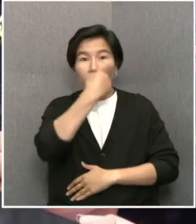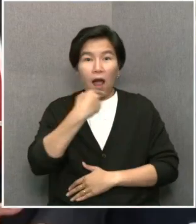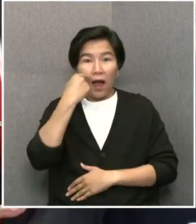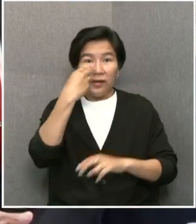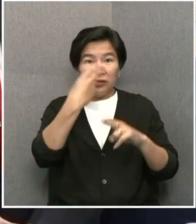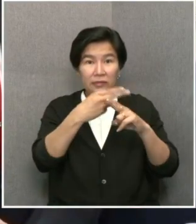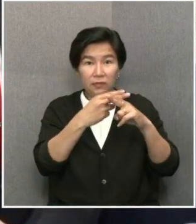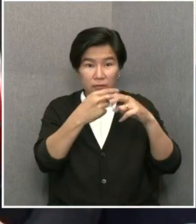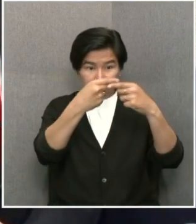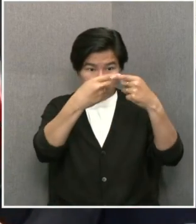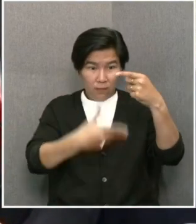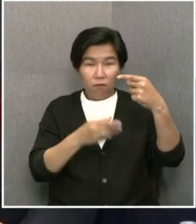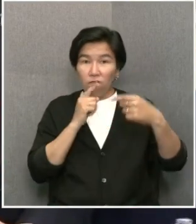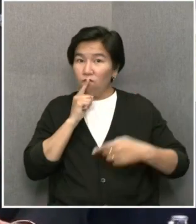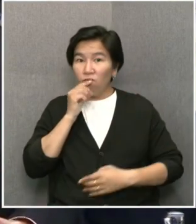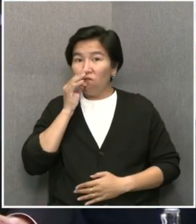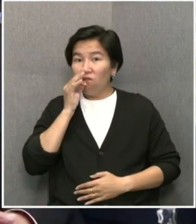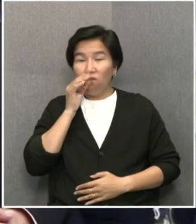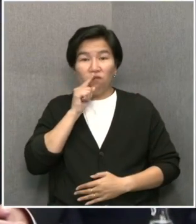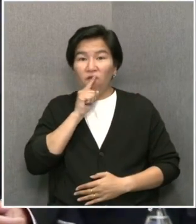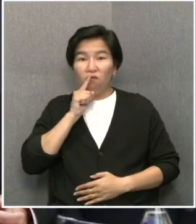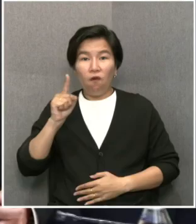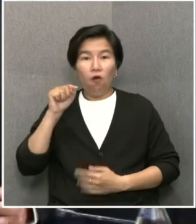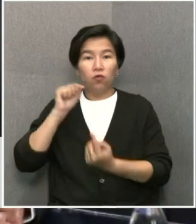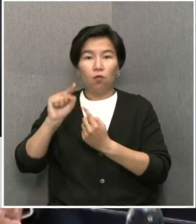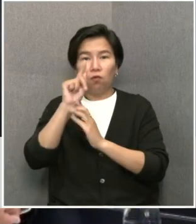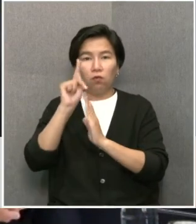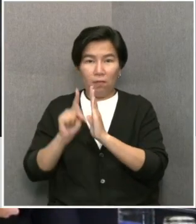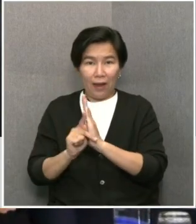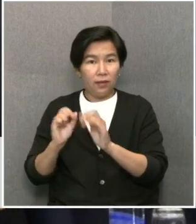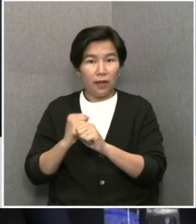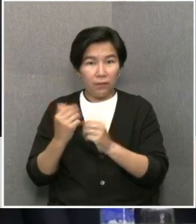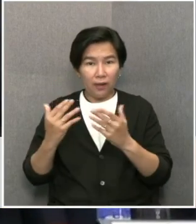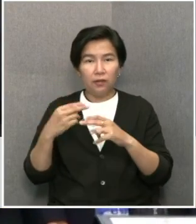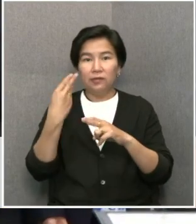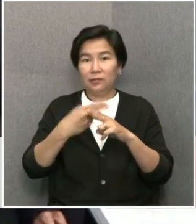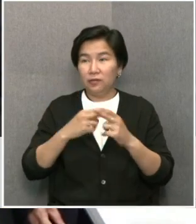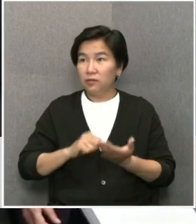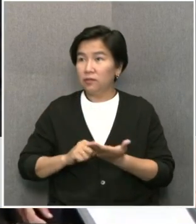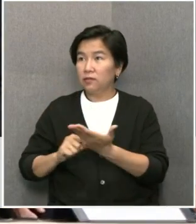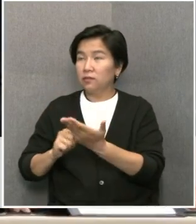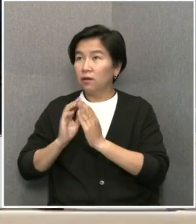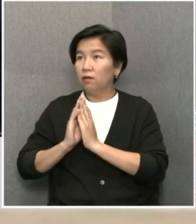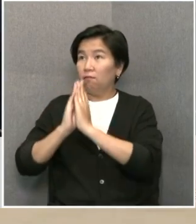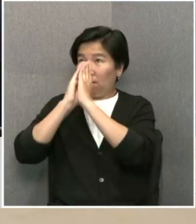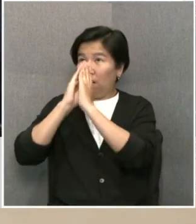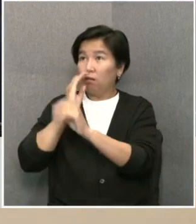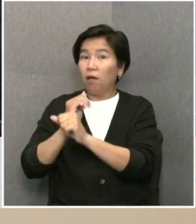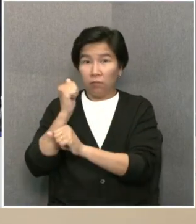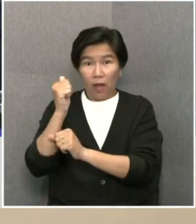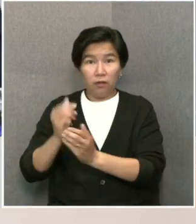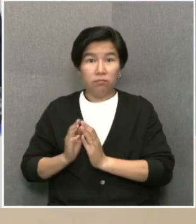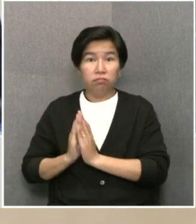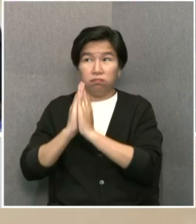คดีแล้วได้รับเลือกให้ดำรงตำแหน่งทางการเมืองจะสามารถนำรายชื่อดังกล่าวขึ้นทูลเกล้าได้หรือไม่ว่า